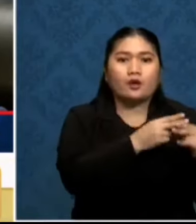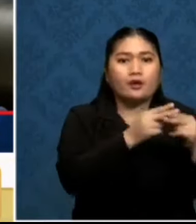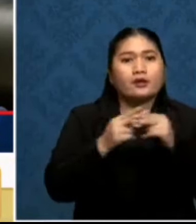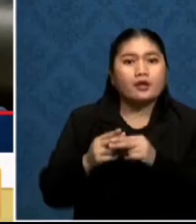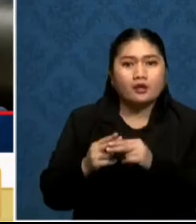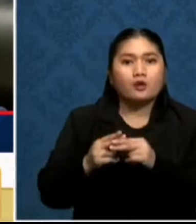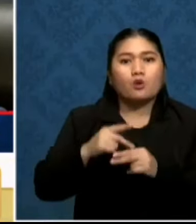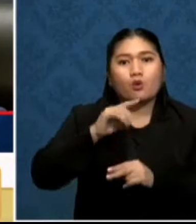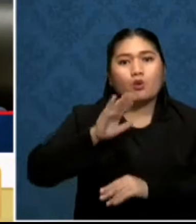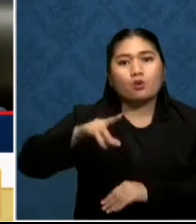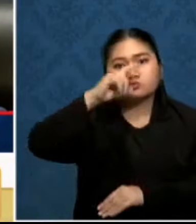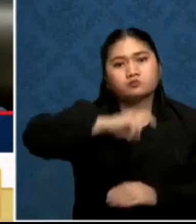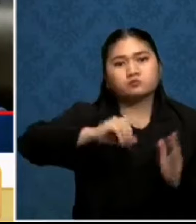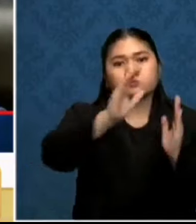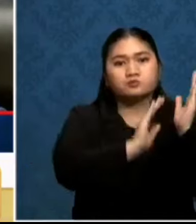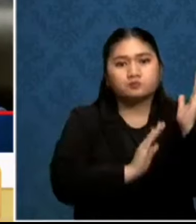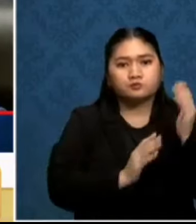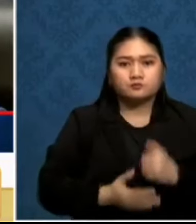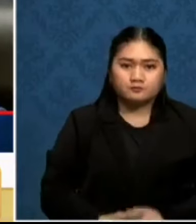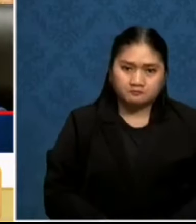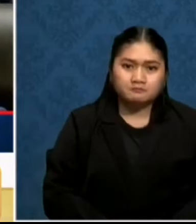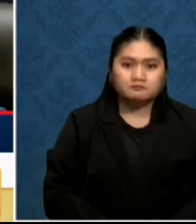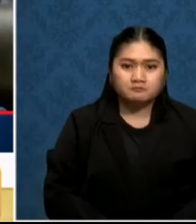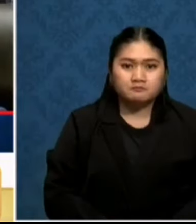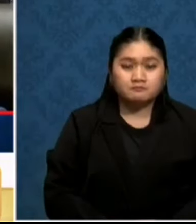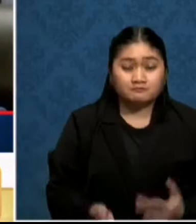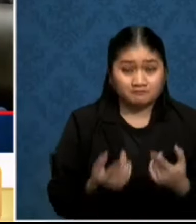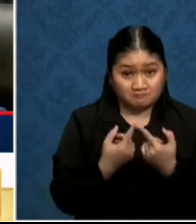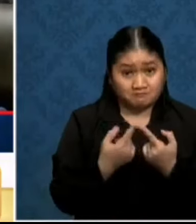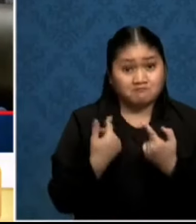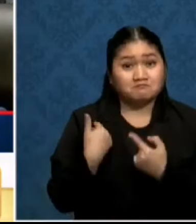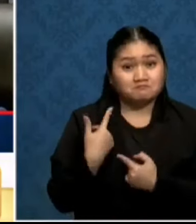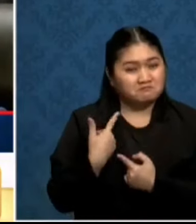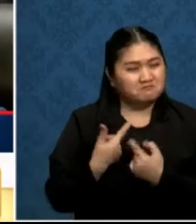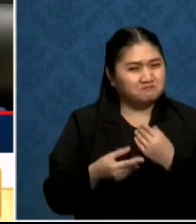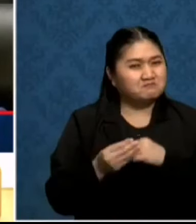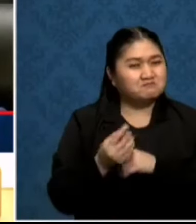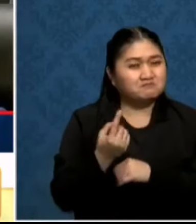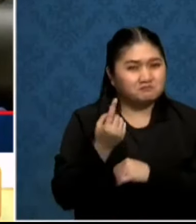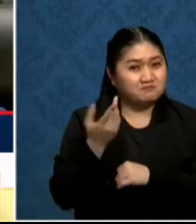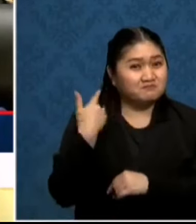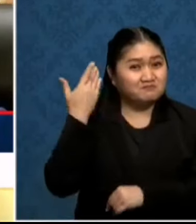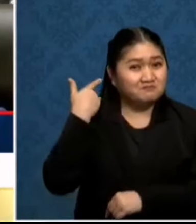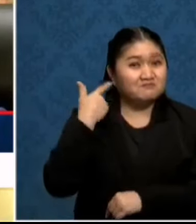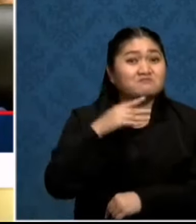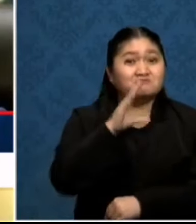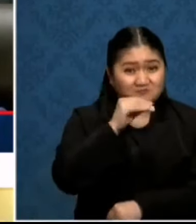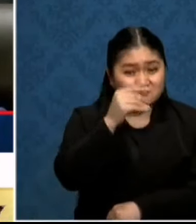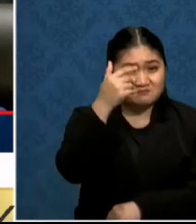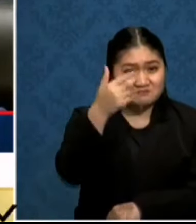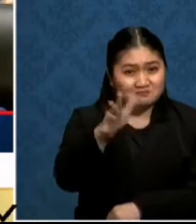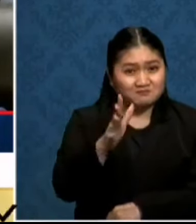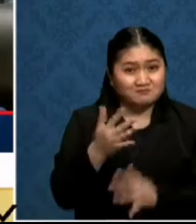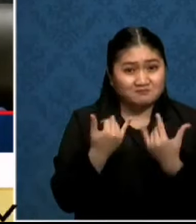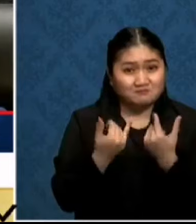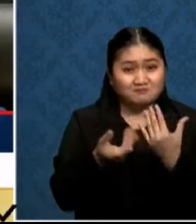ประเทศมีอีกประเด็นนึงครับตะกี้พูดกันไปบ้างแล้วแต่ผมขอพูด